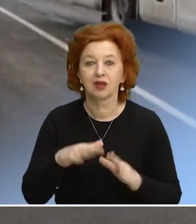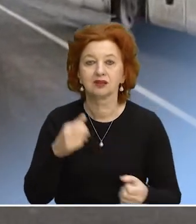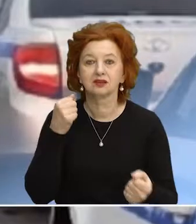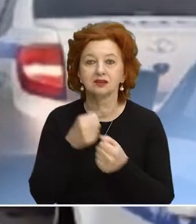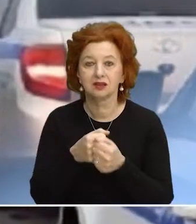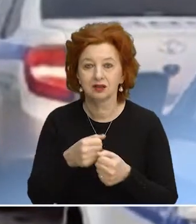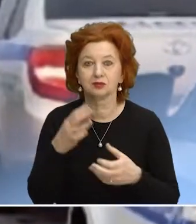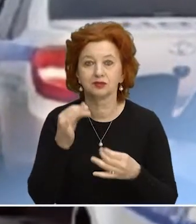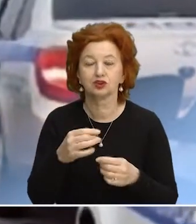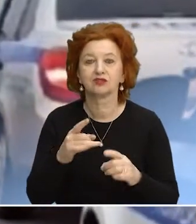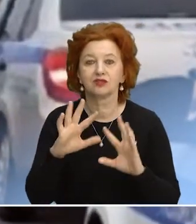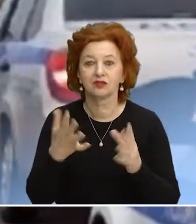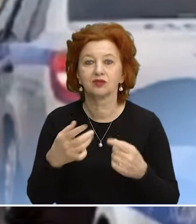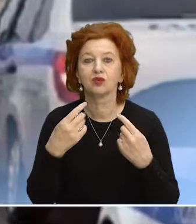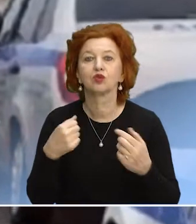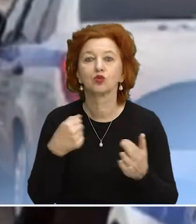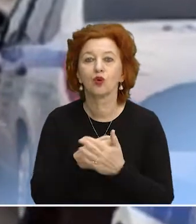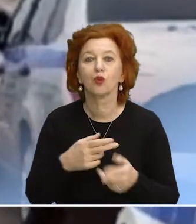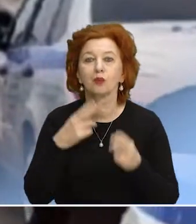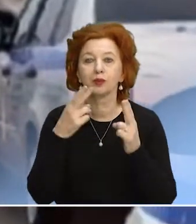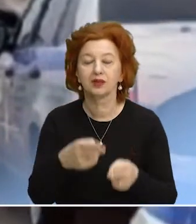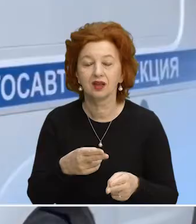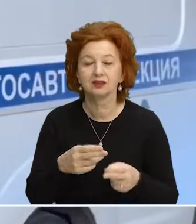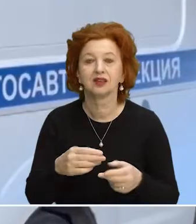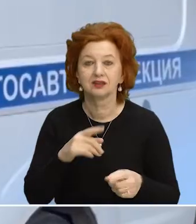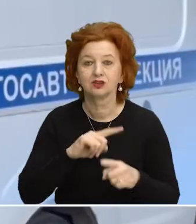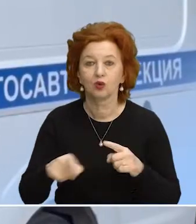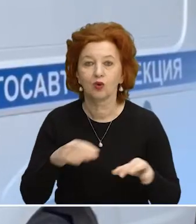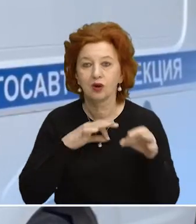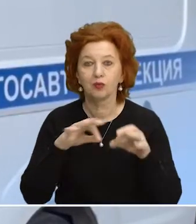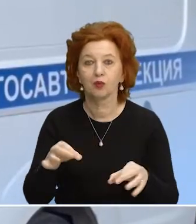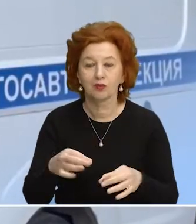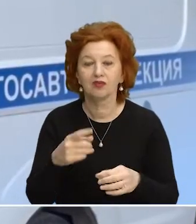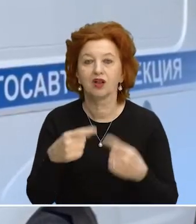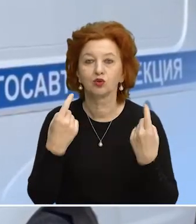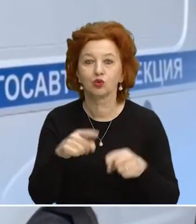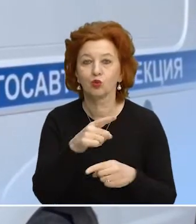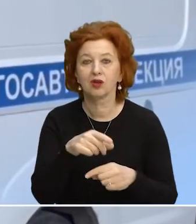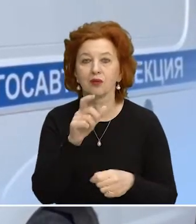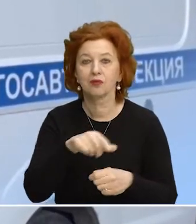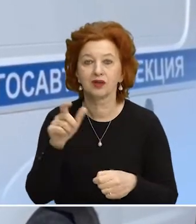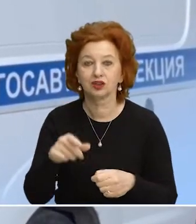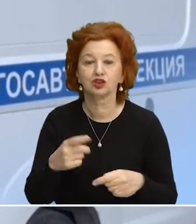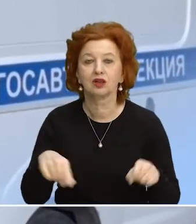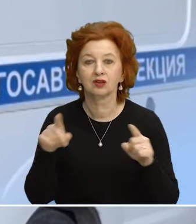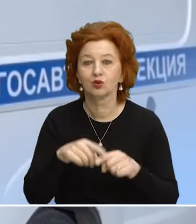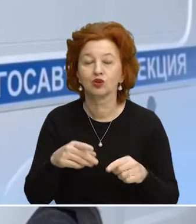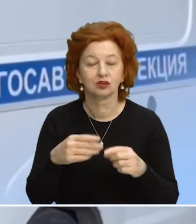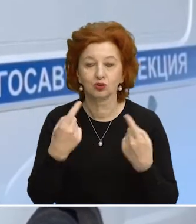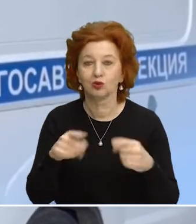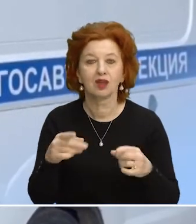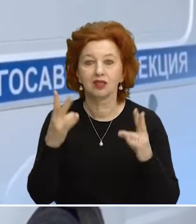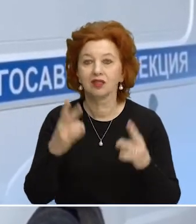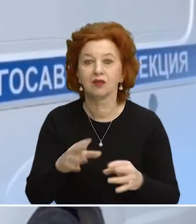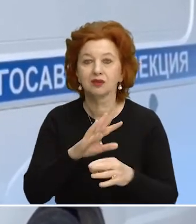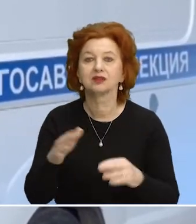на месте дорожно-транспортного происшествия до приезда бригады скорой помощи. Водитель и 26 пассажиров пассажирского автобуса «Ютанг» не